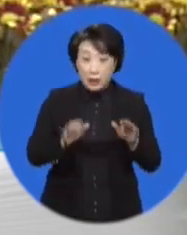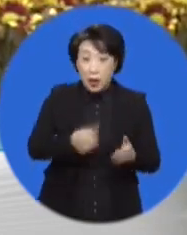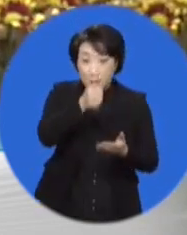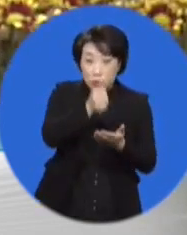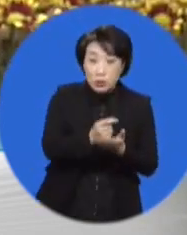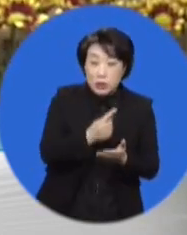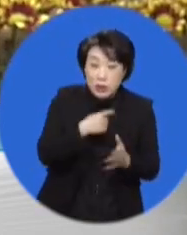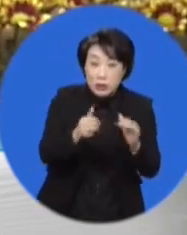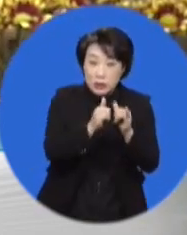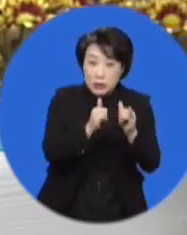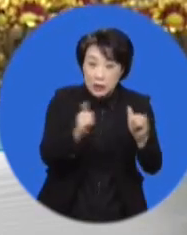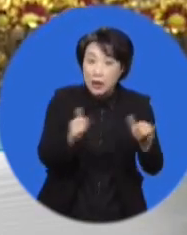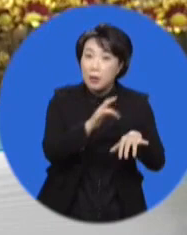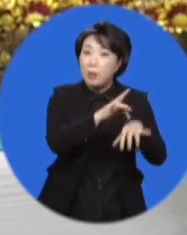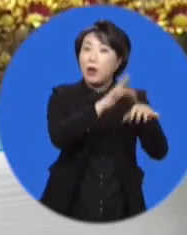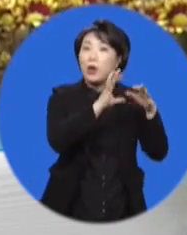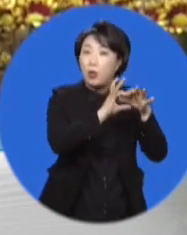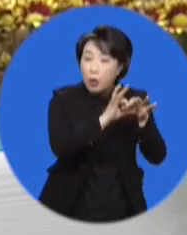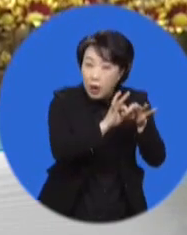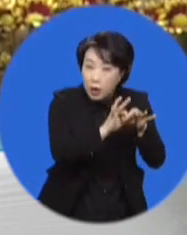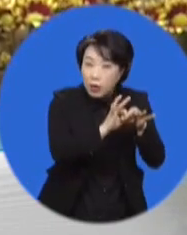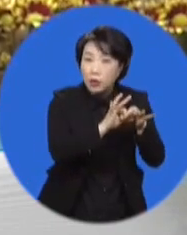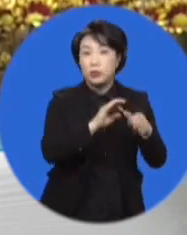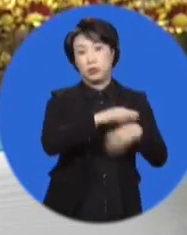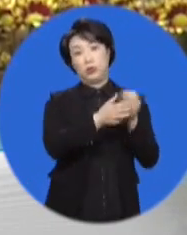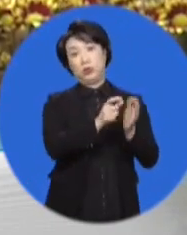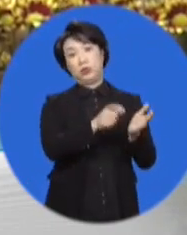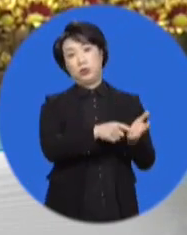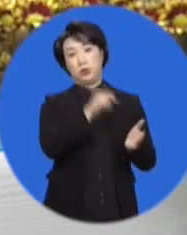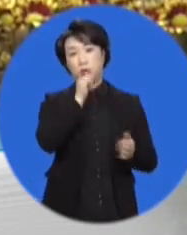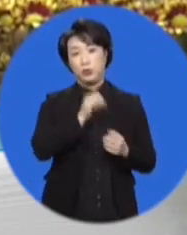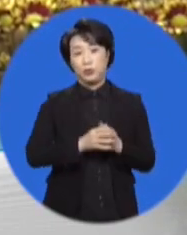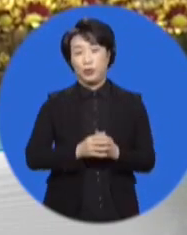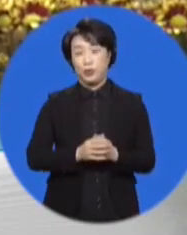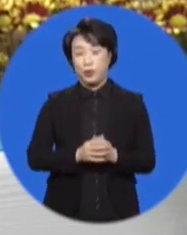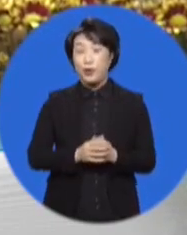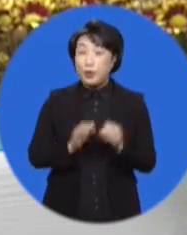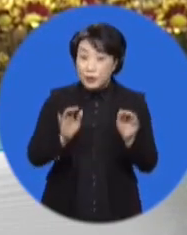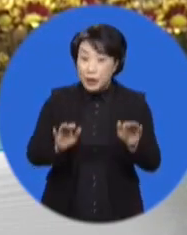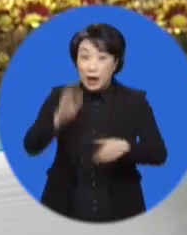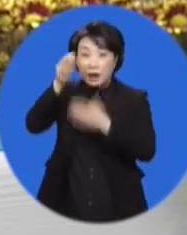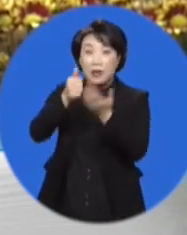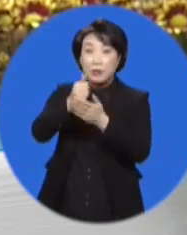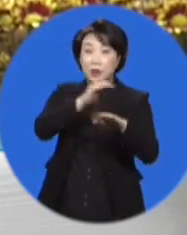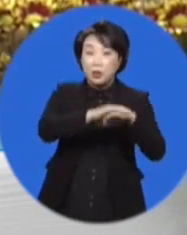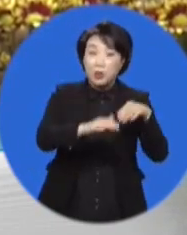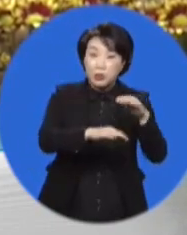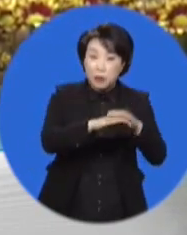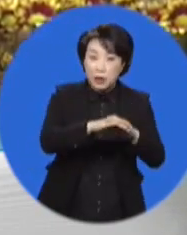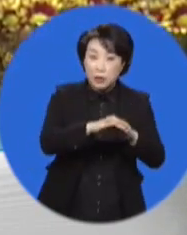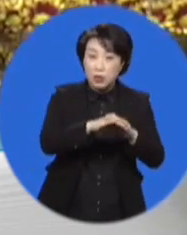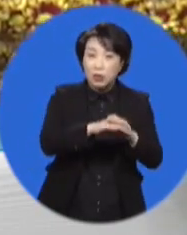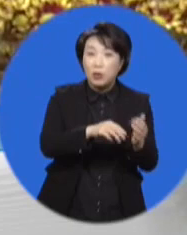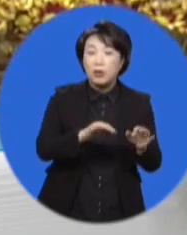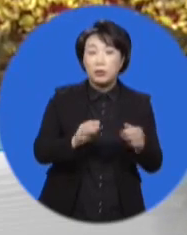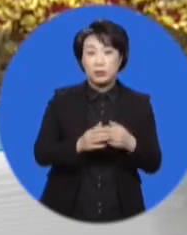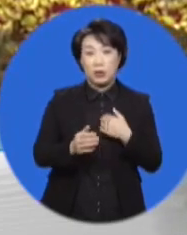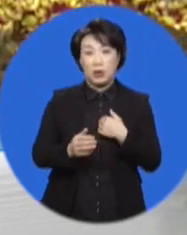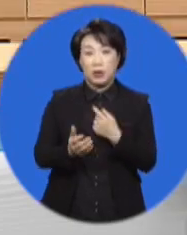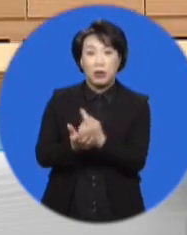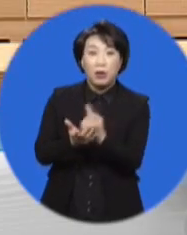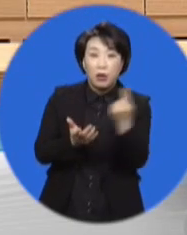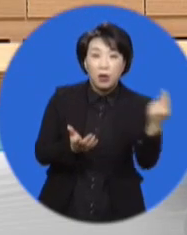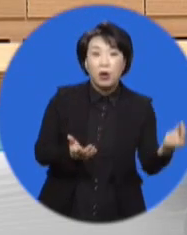를짓는자는마귀에게속하나니하나님의손에서벌써빠져나가버렸